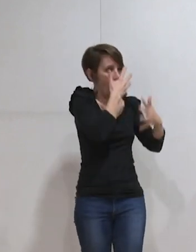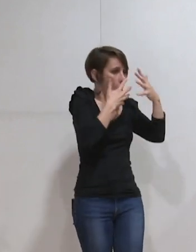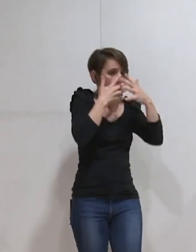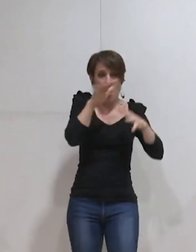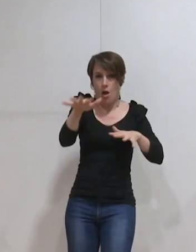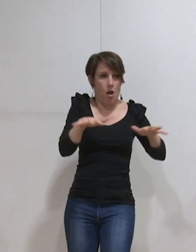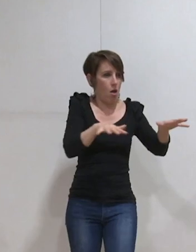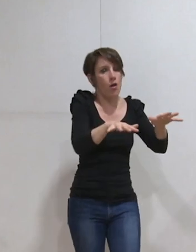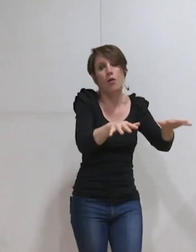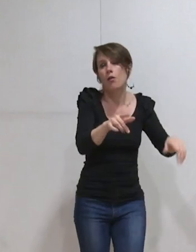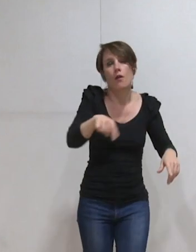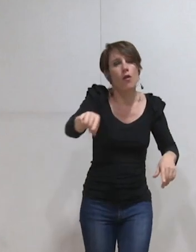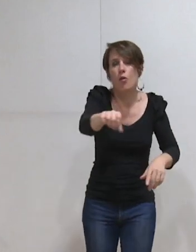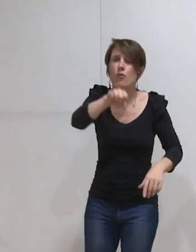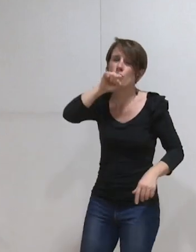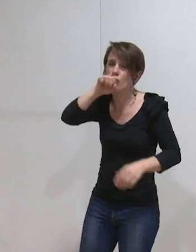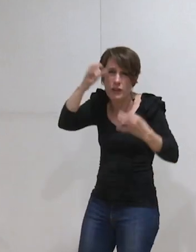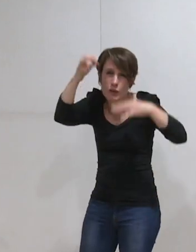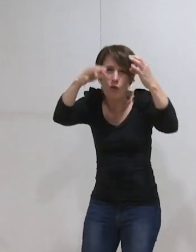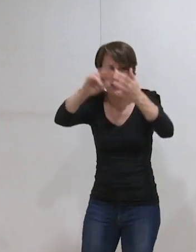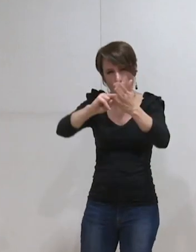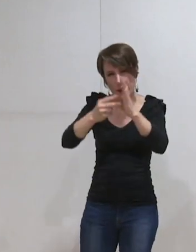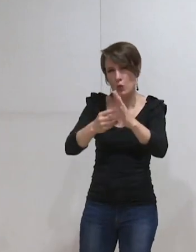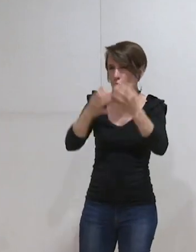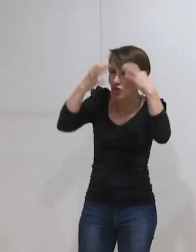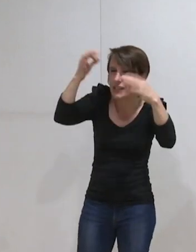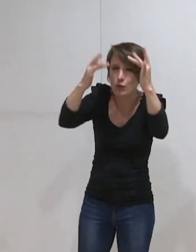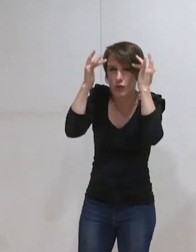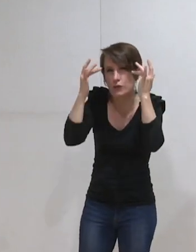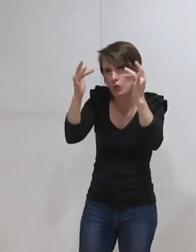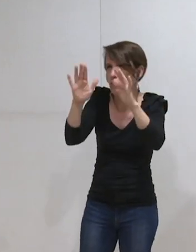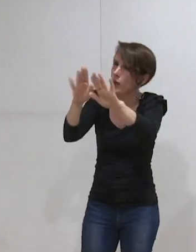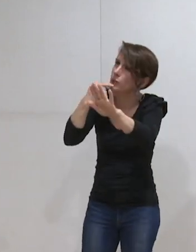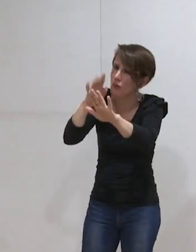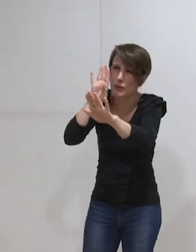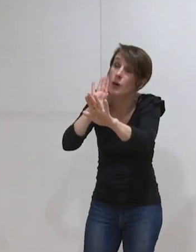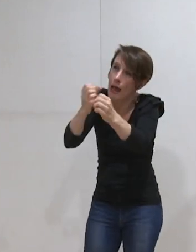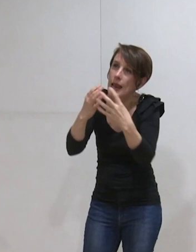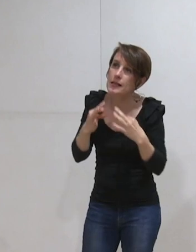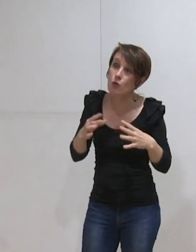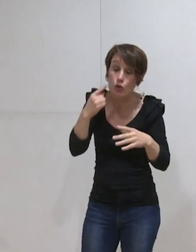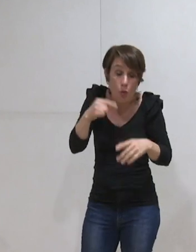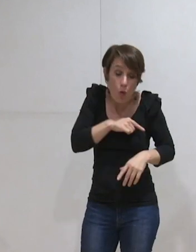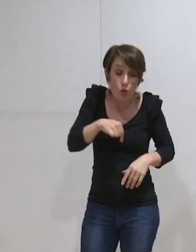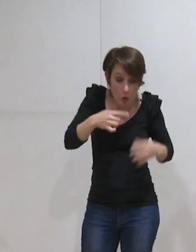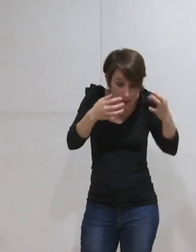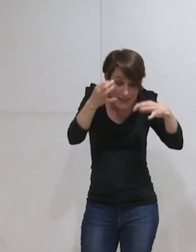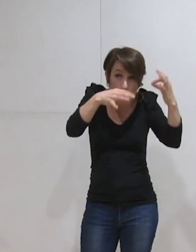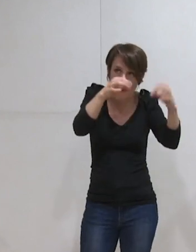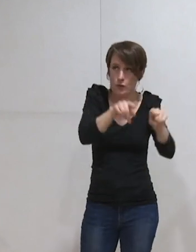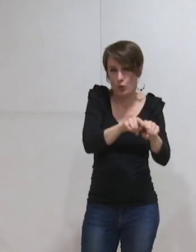l'innovation technologique culturelle et cetera je suppose que vous pouvez nous donner quand même un petit peu de temps pour faire nos preuves sur ce